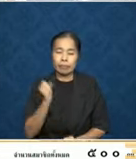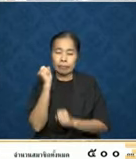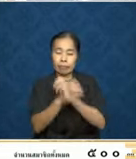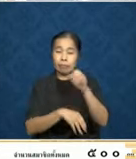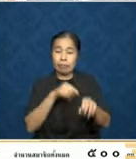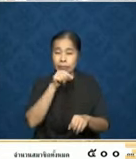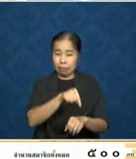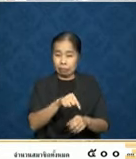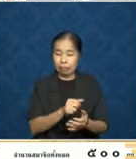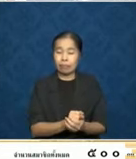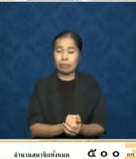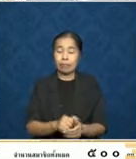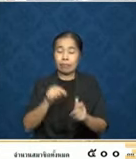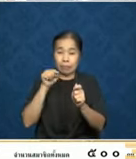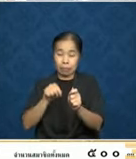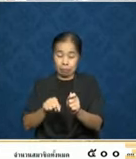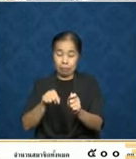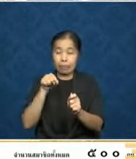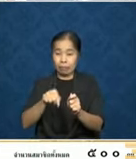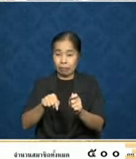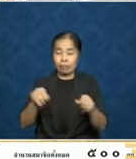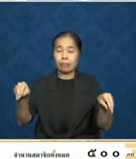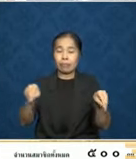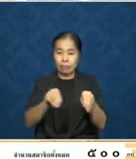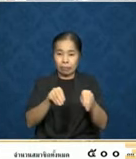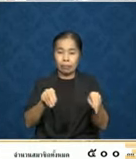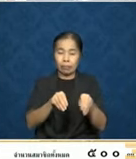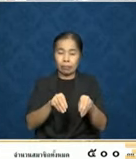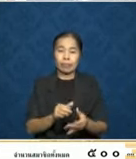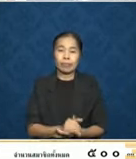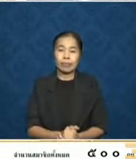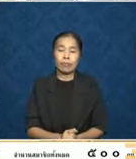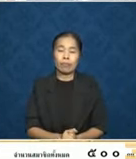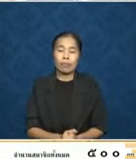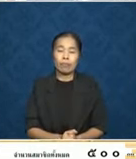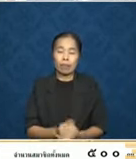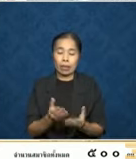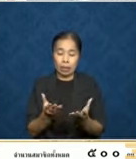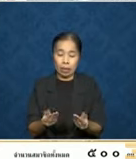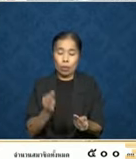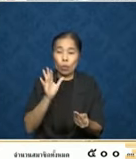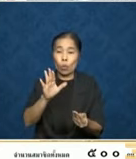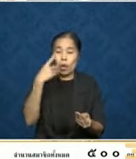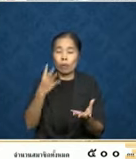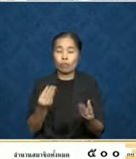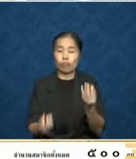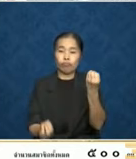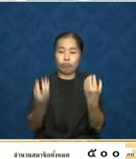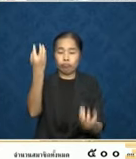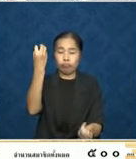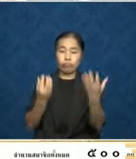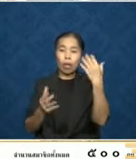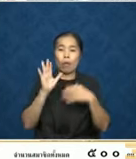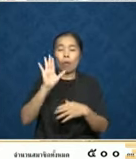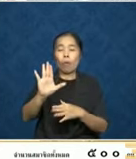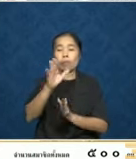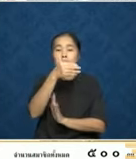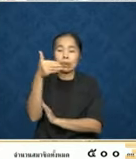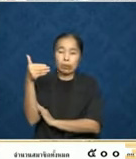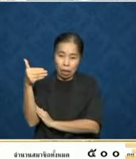อำเภอบ่อระบืออยู่โคกหนองแปโคกหัวแปนะครับเป็นพื้นที่ของป่าสงวนแห่งชาติด้วยนะ